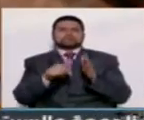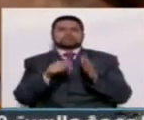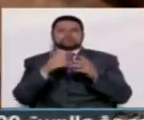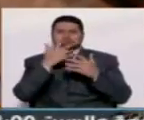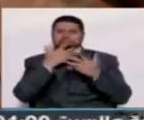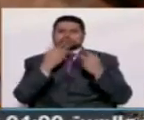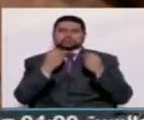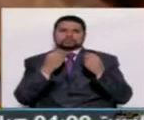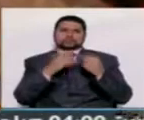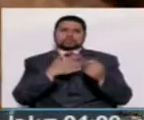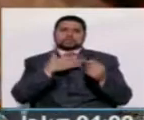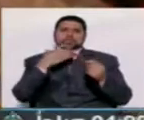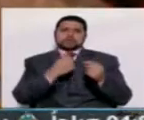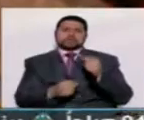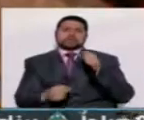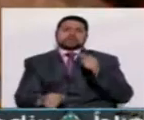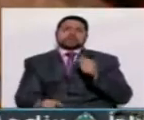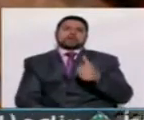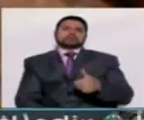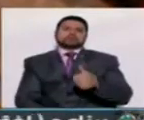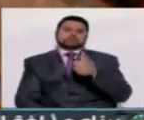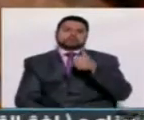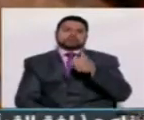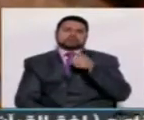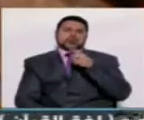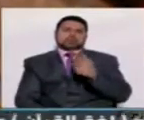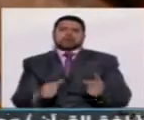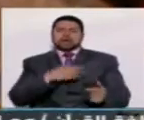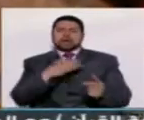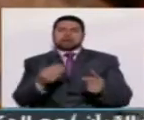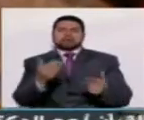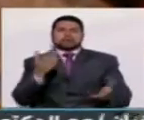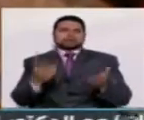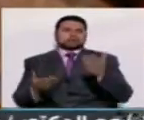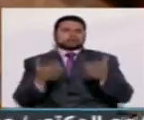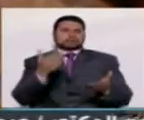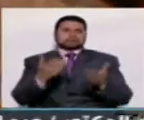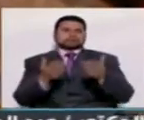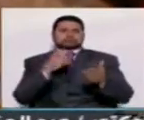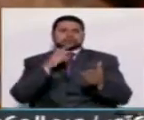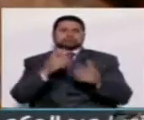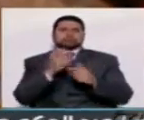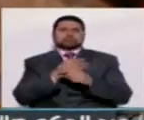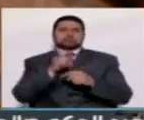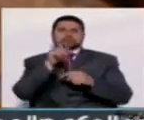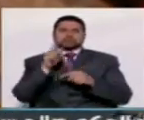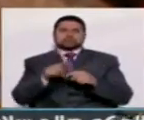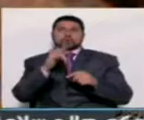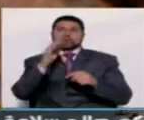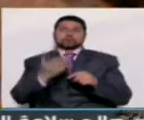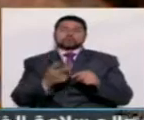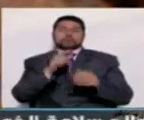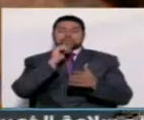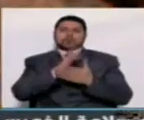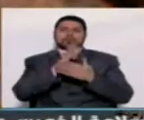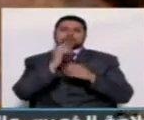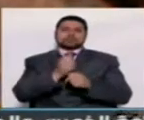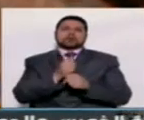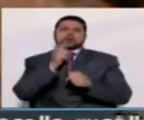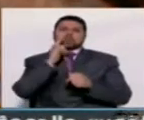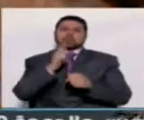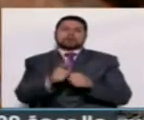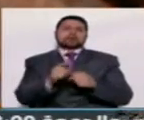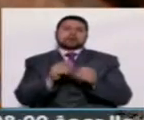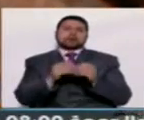مظهرا إيمانيا أكثر، أيهما أحب وما أحسن؟ فلما ذهب ليسأل سيدنا رسول الله صلى الله عليه